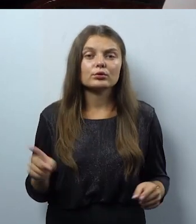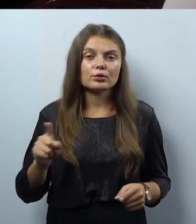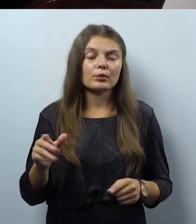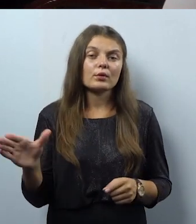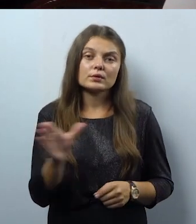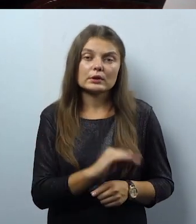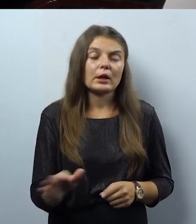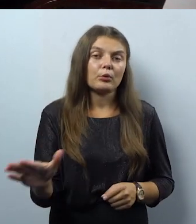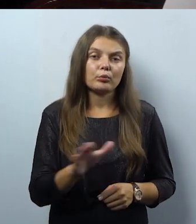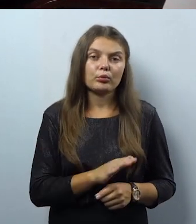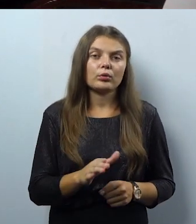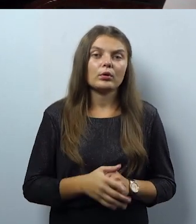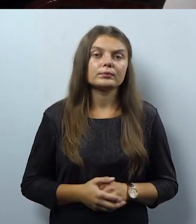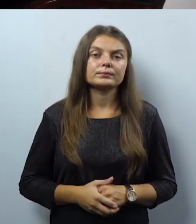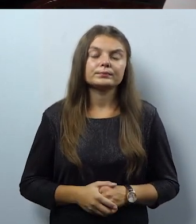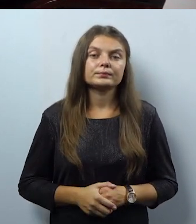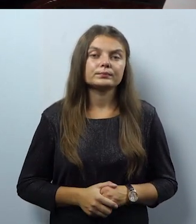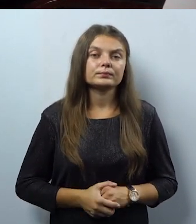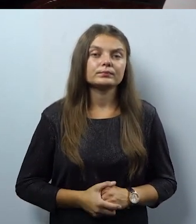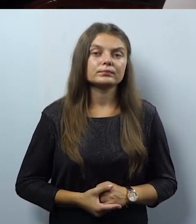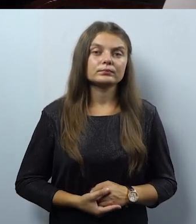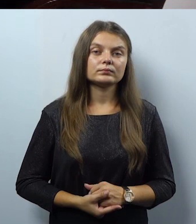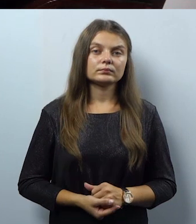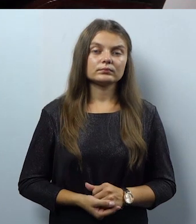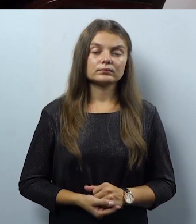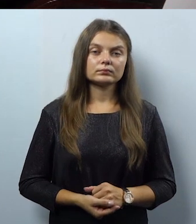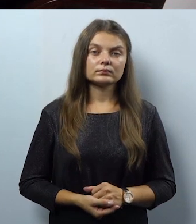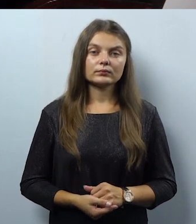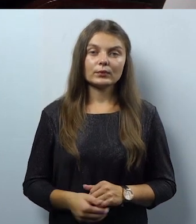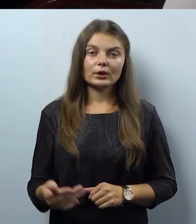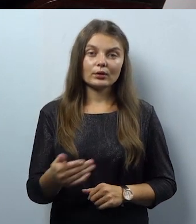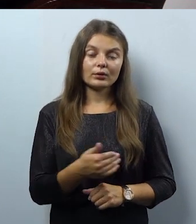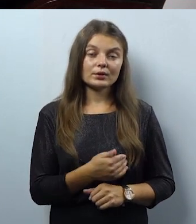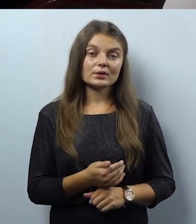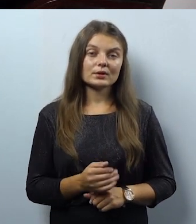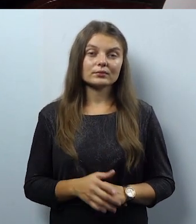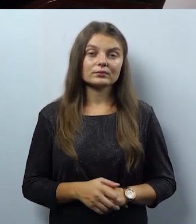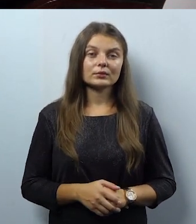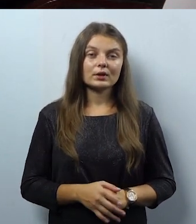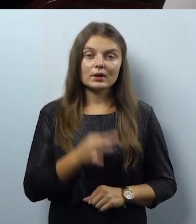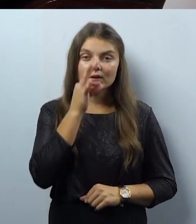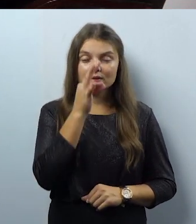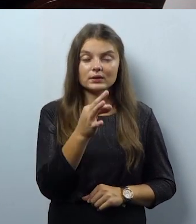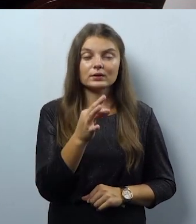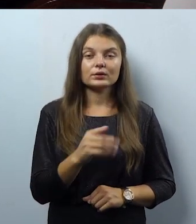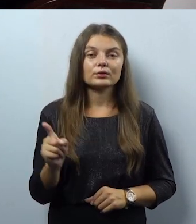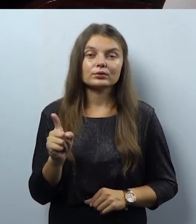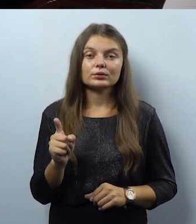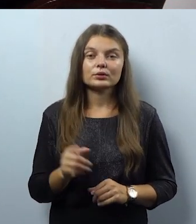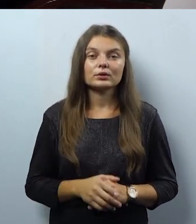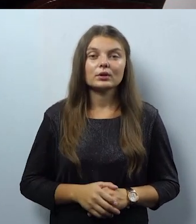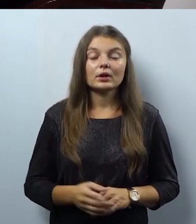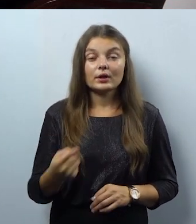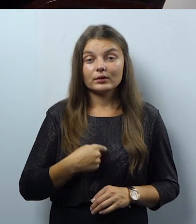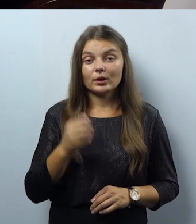Без технічні буду і будівлі. Так. І хотілося б все ж таки ще сказати, що